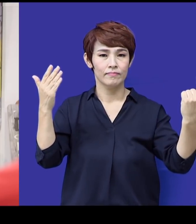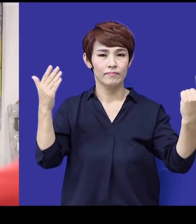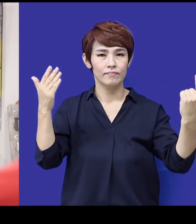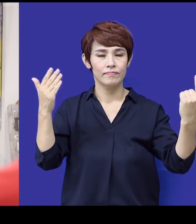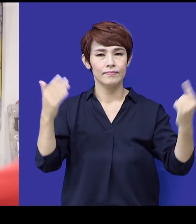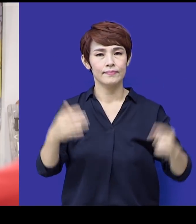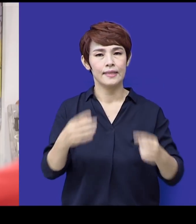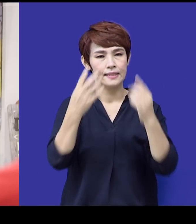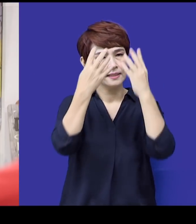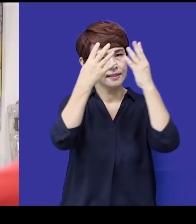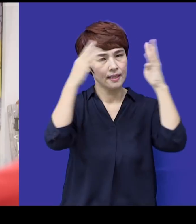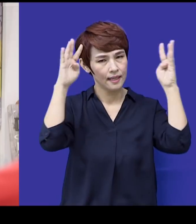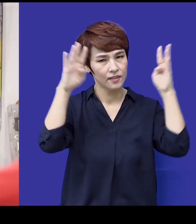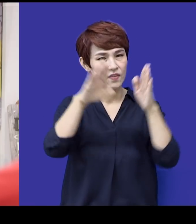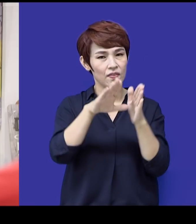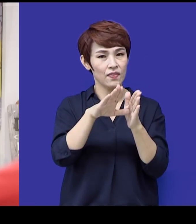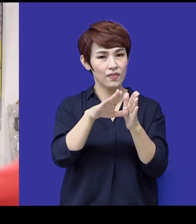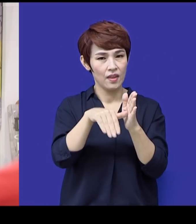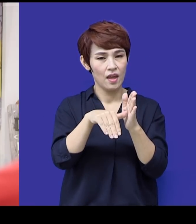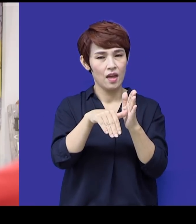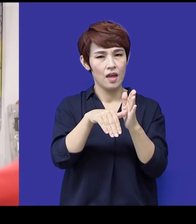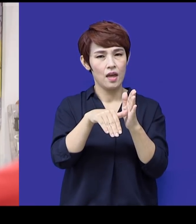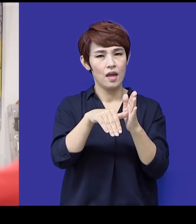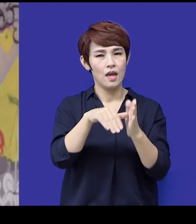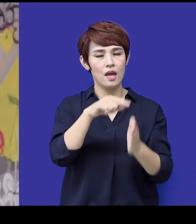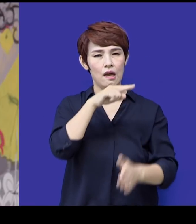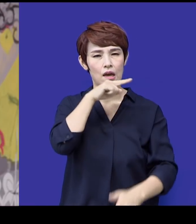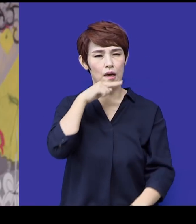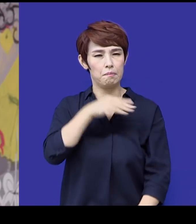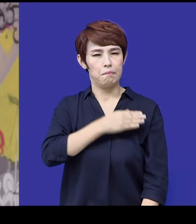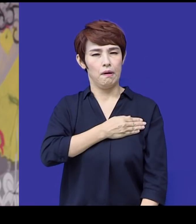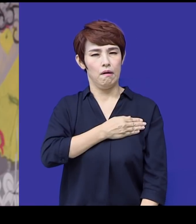본과 4학년쯤 되니까 결핵도 오고